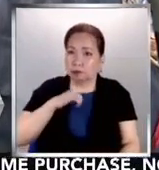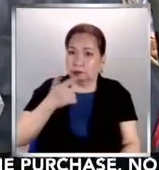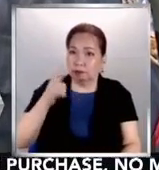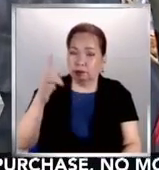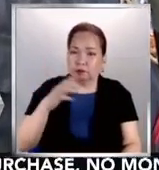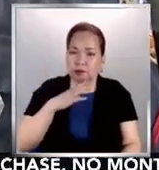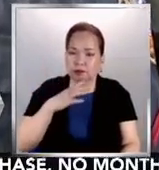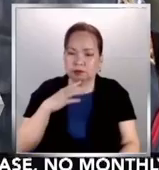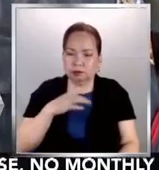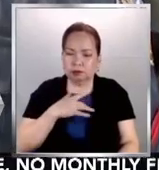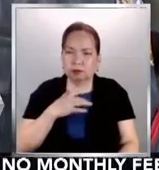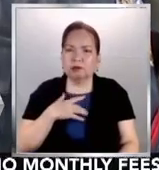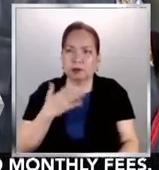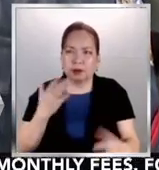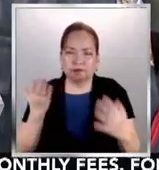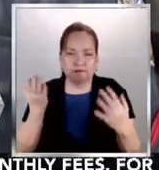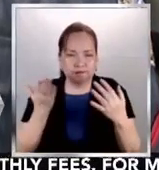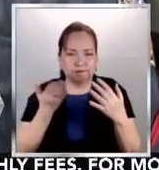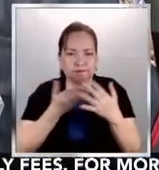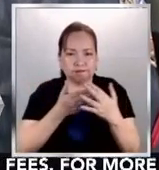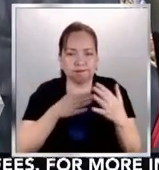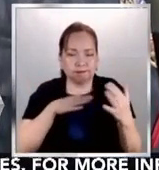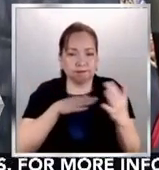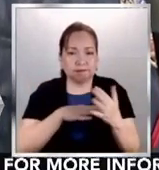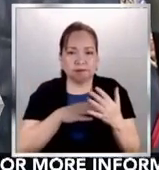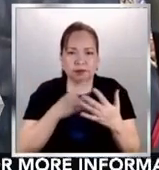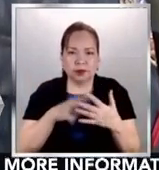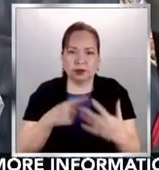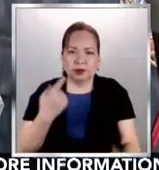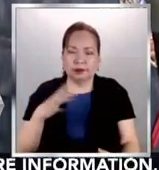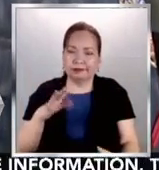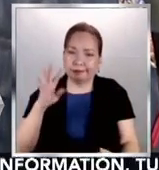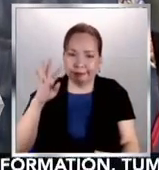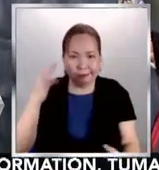ang kaso ng reckless imprudence resulting to